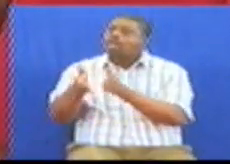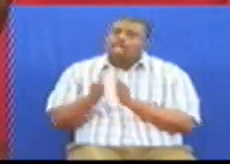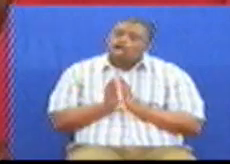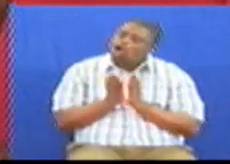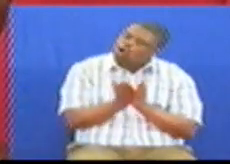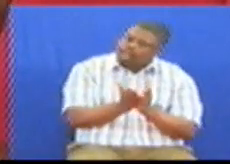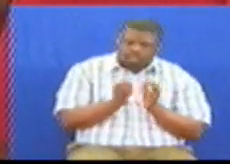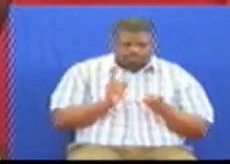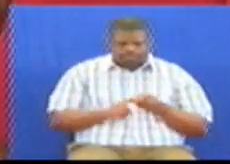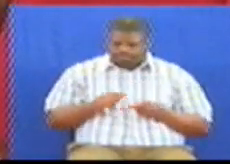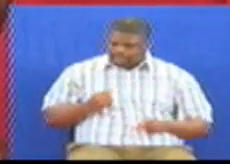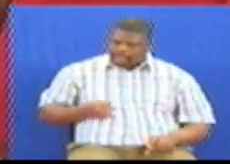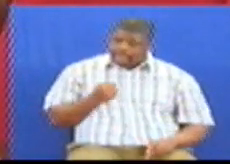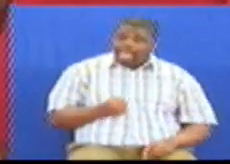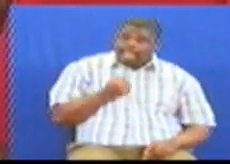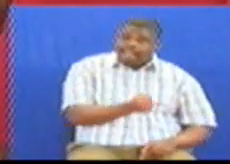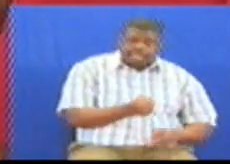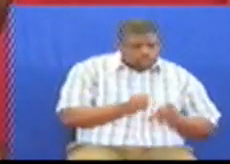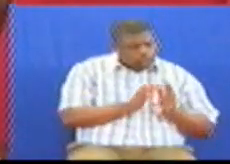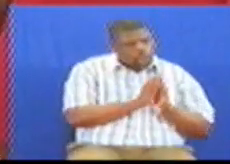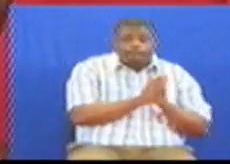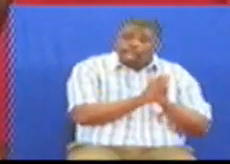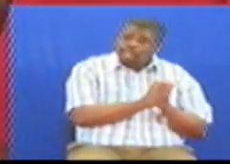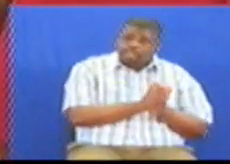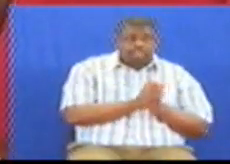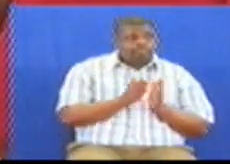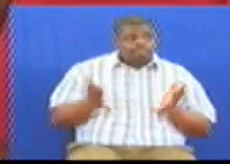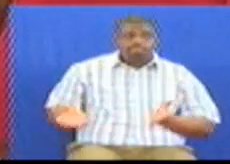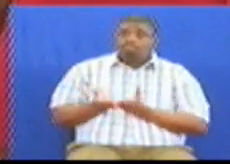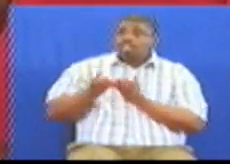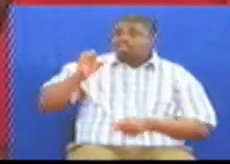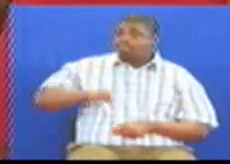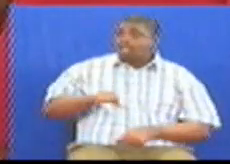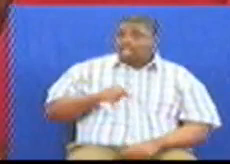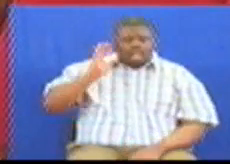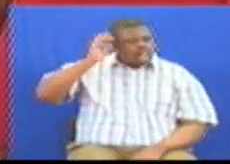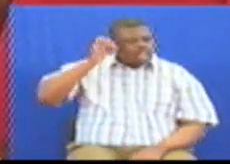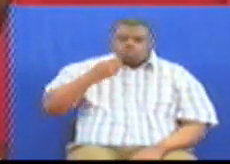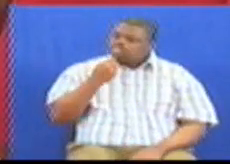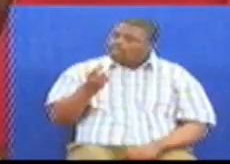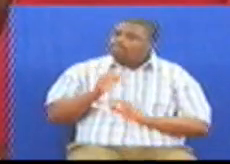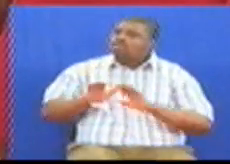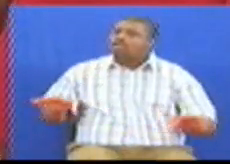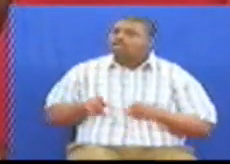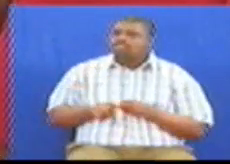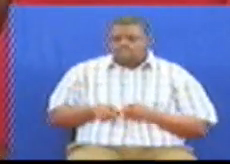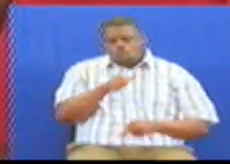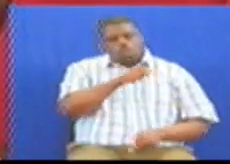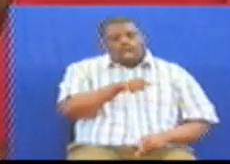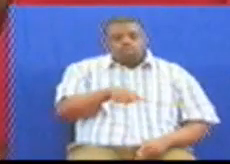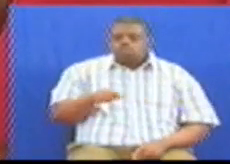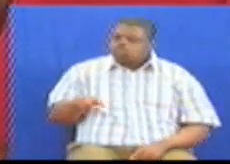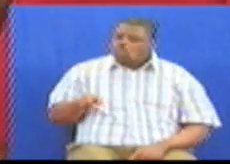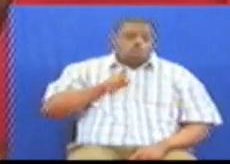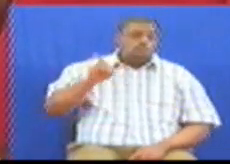wanaomba reli. Kwa bahati mbaya mmesema sana kwenye radio, imewahamasisha sana wanamtumbo, na